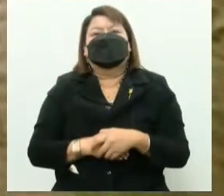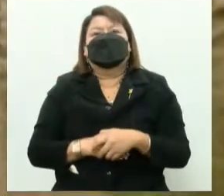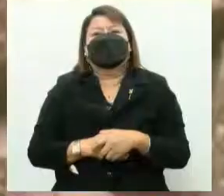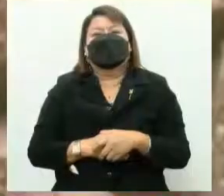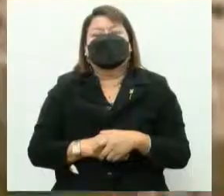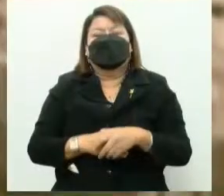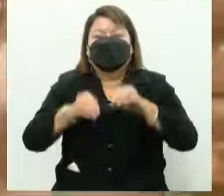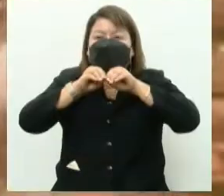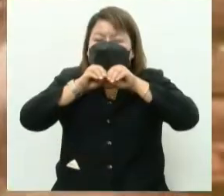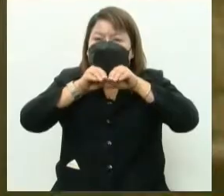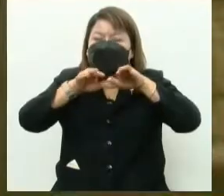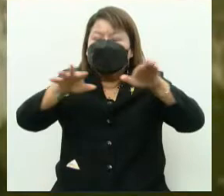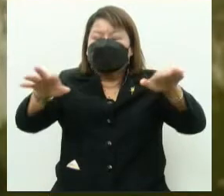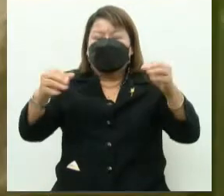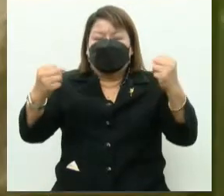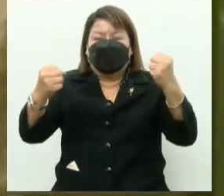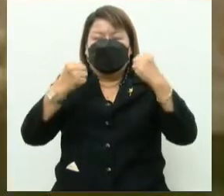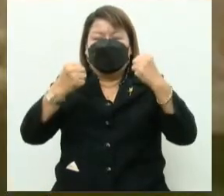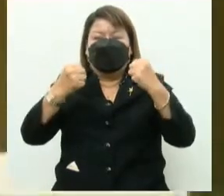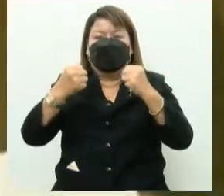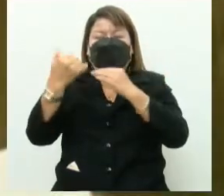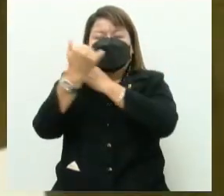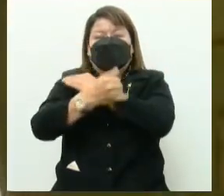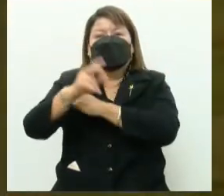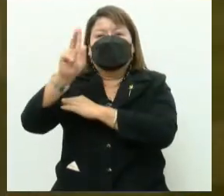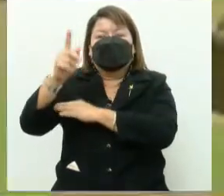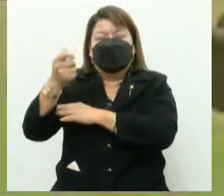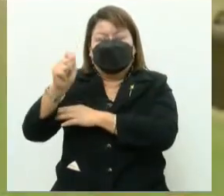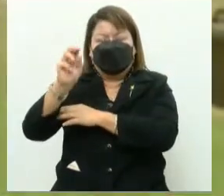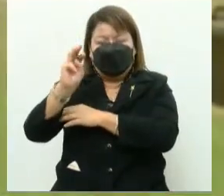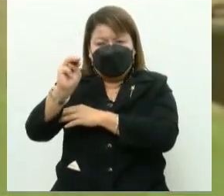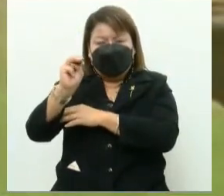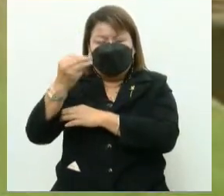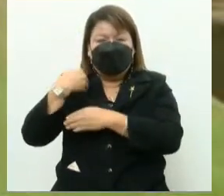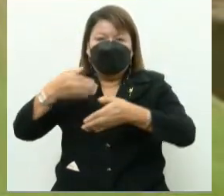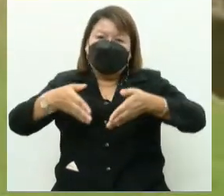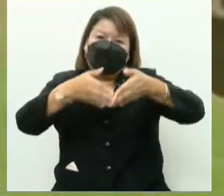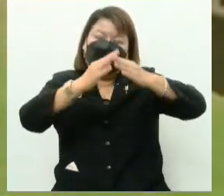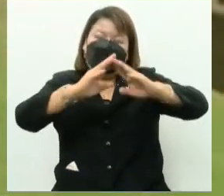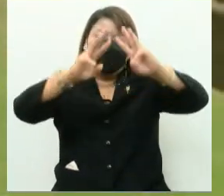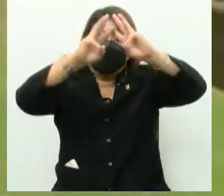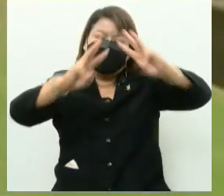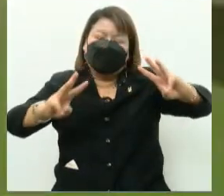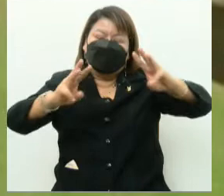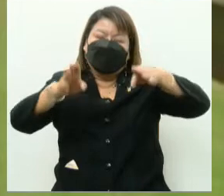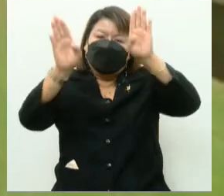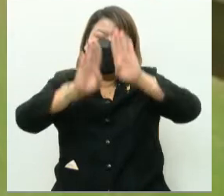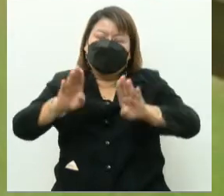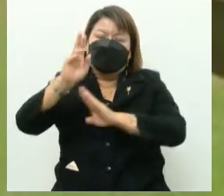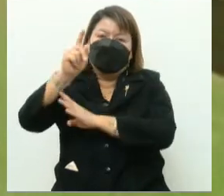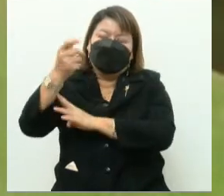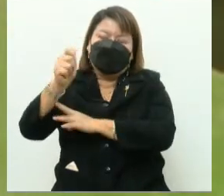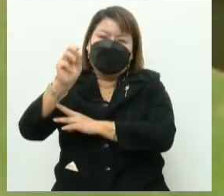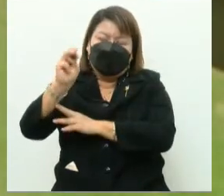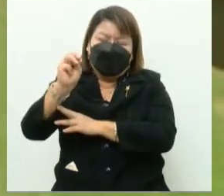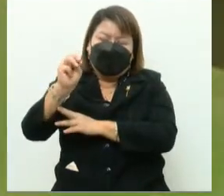การแผ่ขยายอำนาจของอาณาจักรขอมจึงก่อเกิดเทวสถานไวยสนพนิกายที่สร้างขึ้นจากศิลาแรงนาม